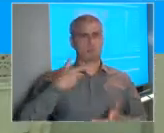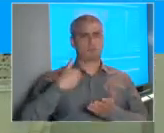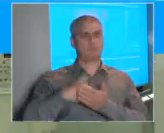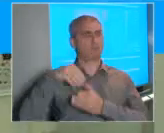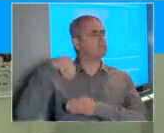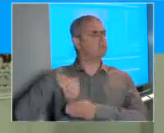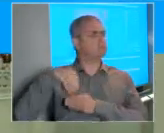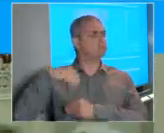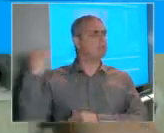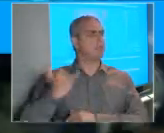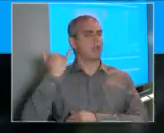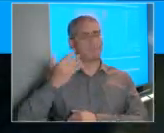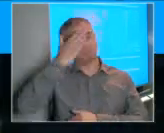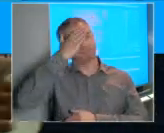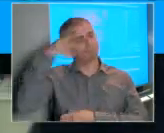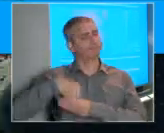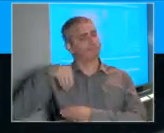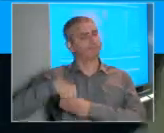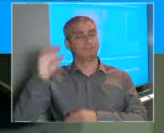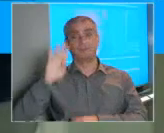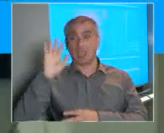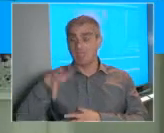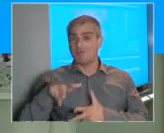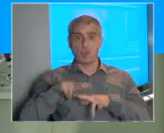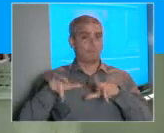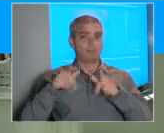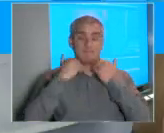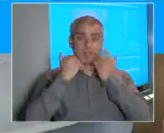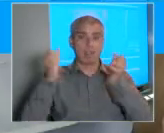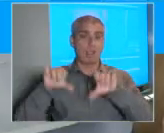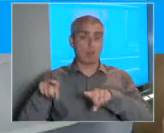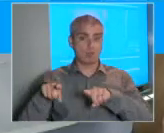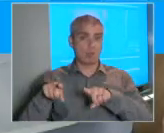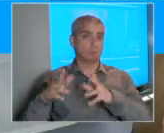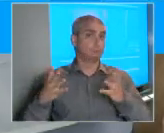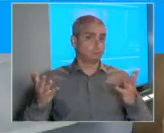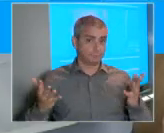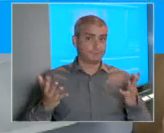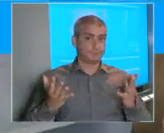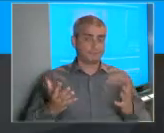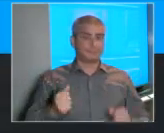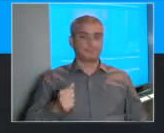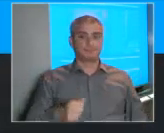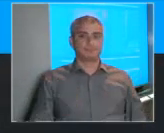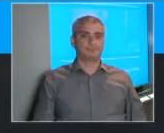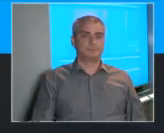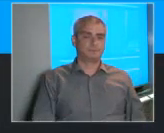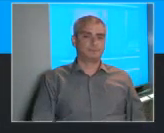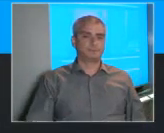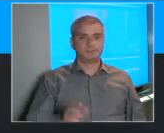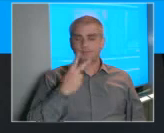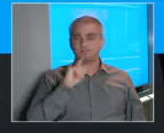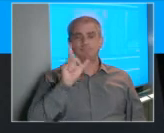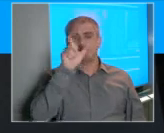להצביע, והם ממשיכים להצביע לביבי, למרות שמצבם גרוע, אז הפרופיל של